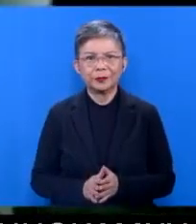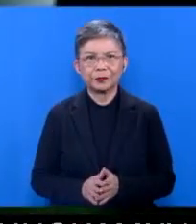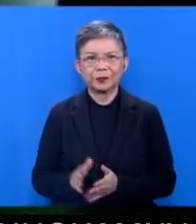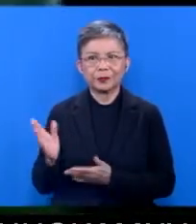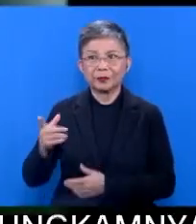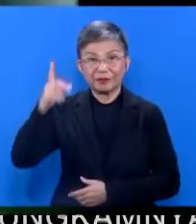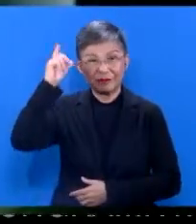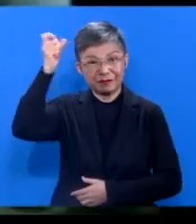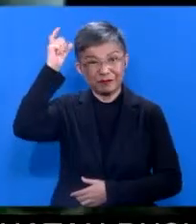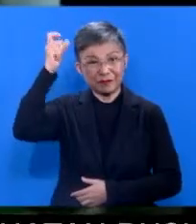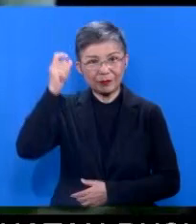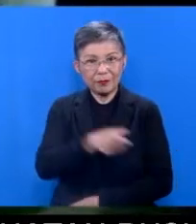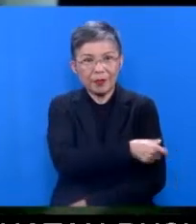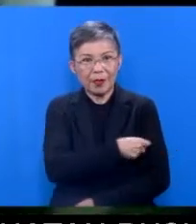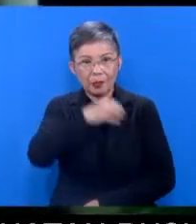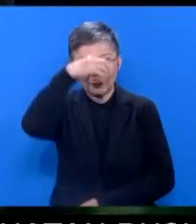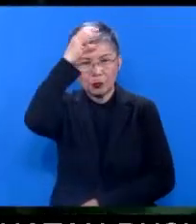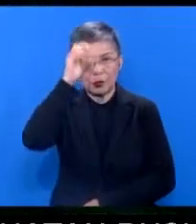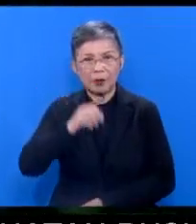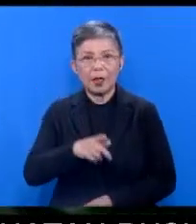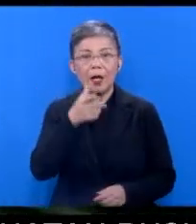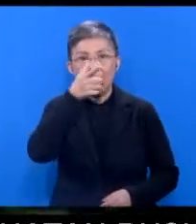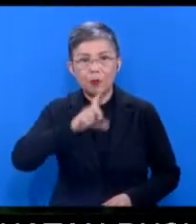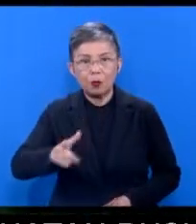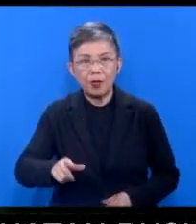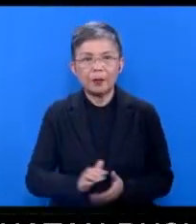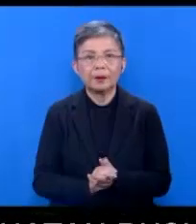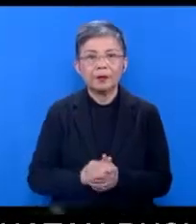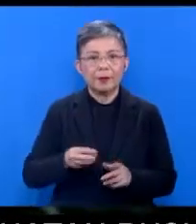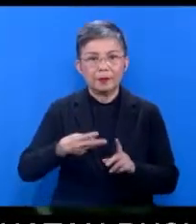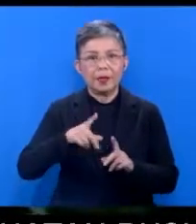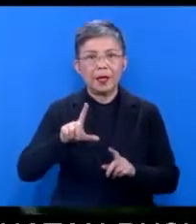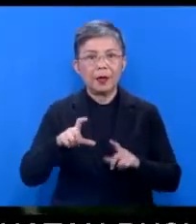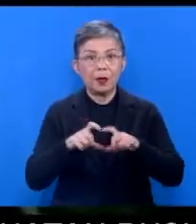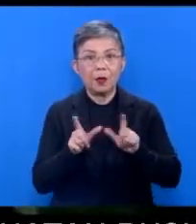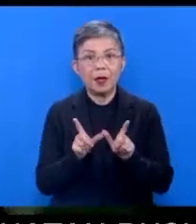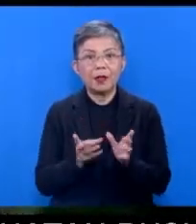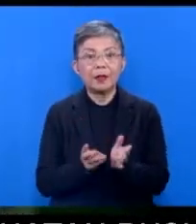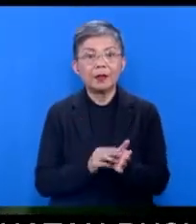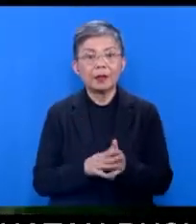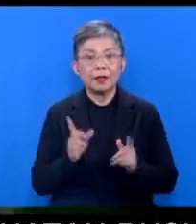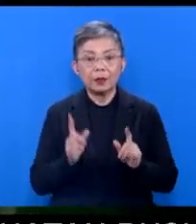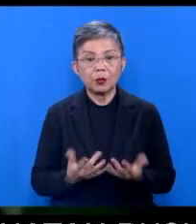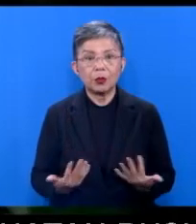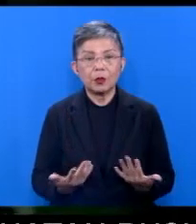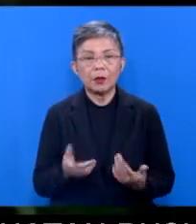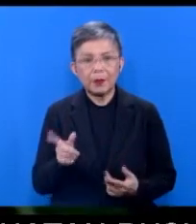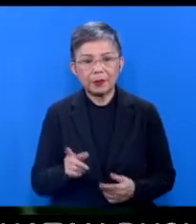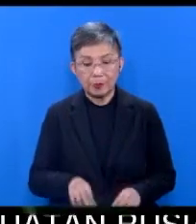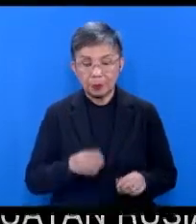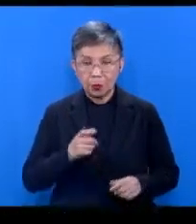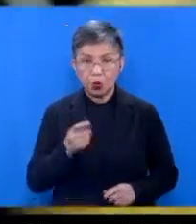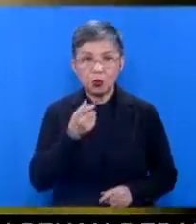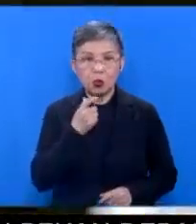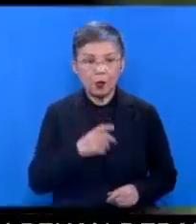Tembakan ke udara terpaksa dilepaskan petugas kepolisian Polsek Labuan, Pelabuhan Belawan untuk membubarkan massa saat mengevakuasi seorang tersangka